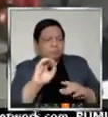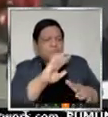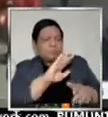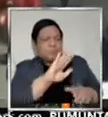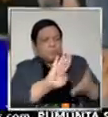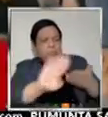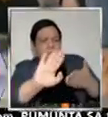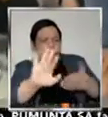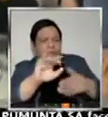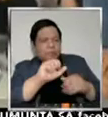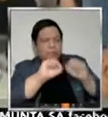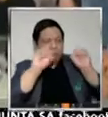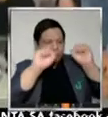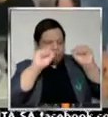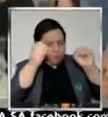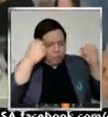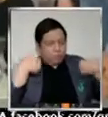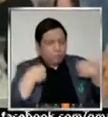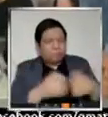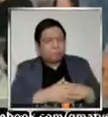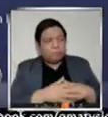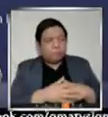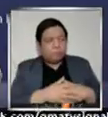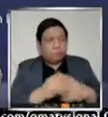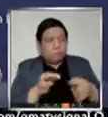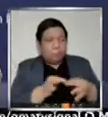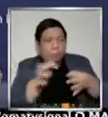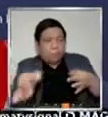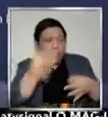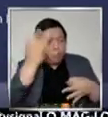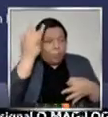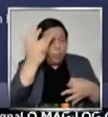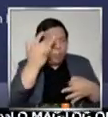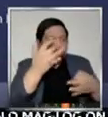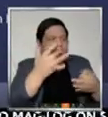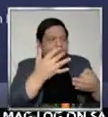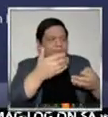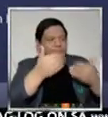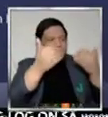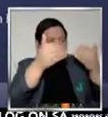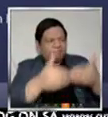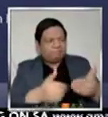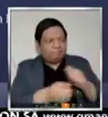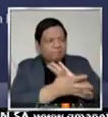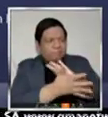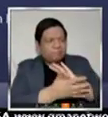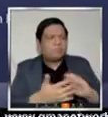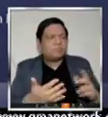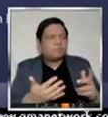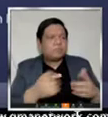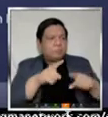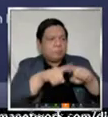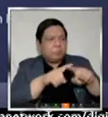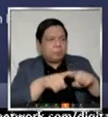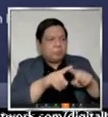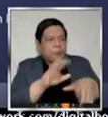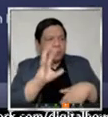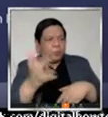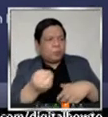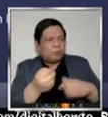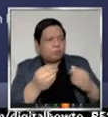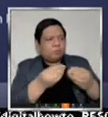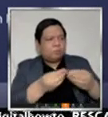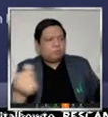Naantala lang daw ang planong repatriation dahil sa COVID-19. Depende na dito sa kung kailan maiipsan ng